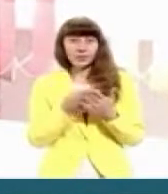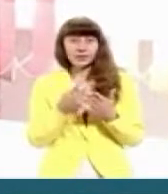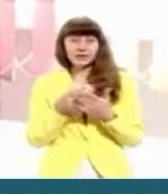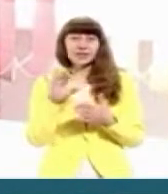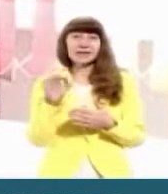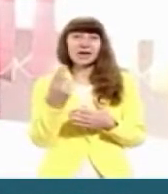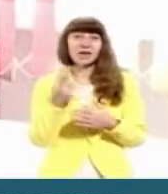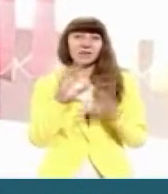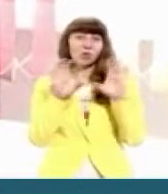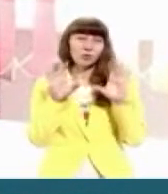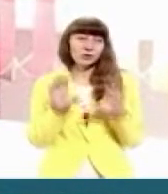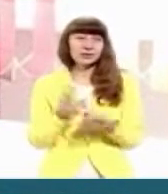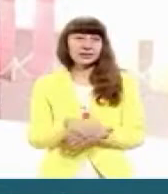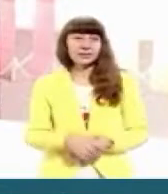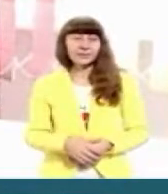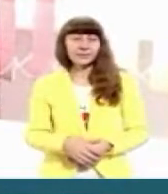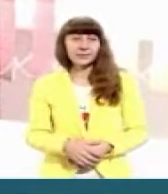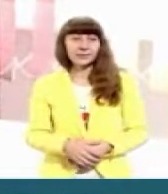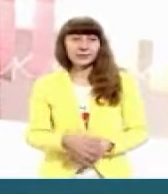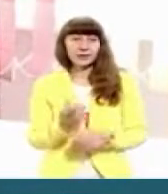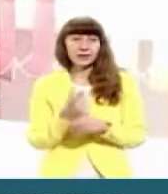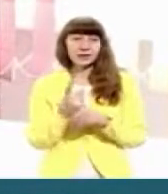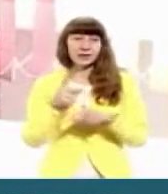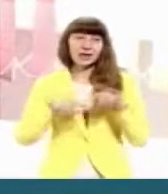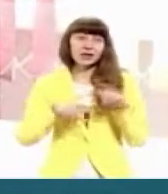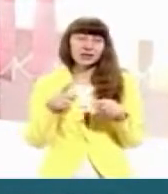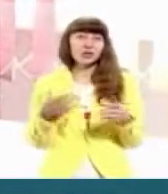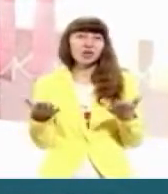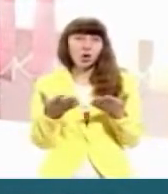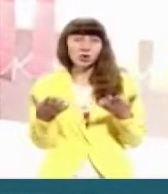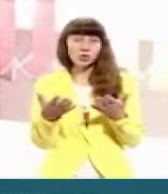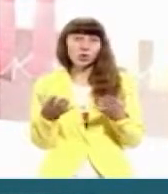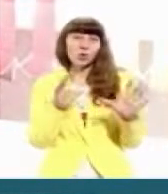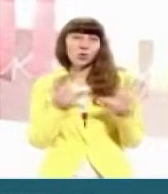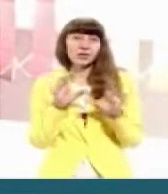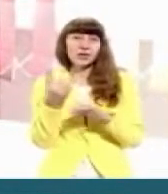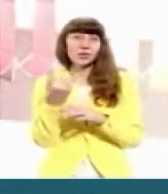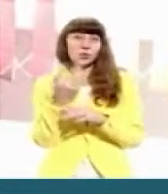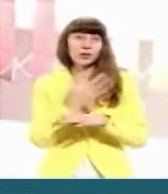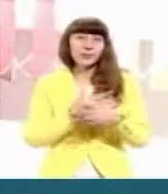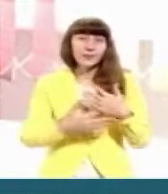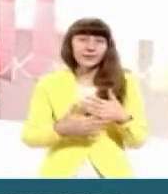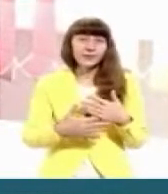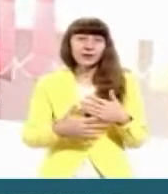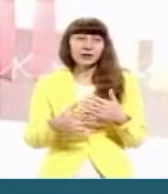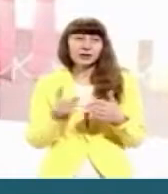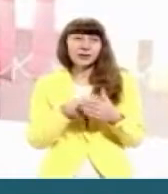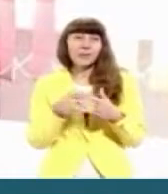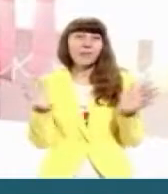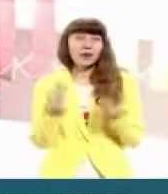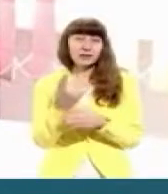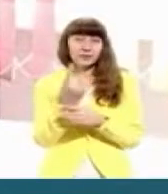социального кодекса, это те родители, которые осуществляют уход за ребенком,